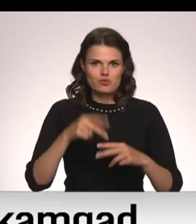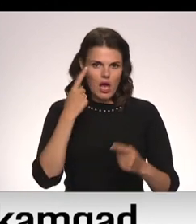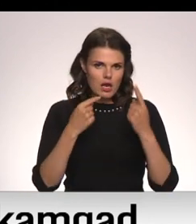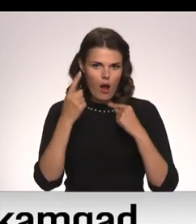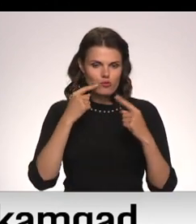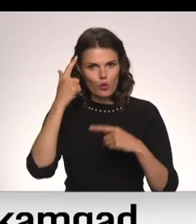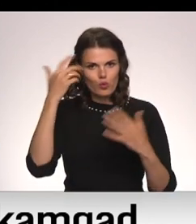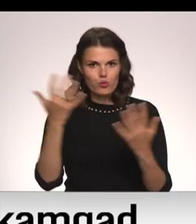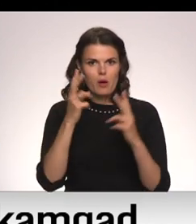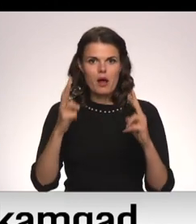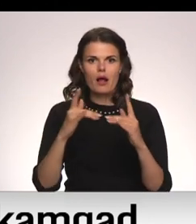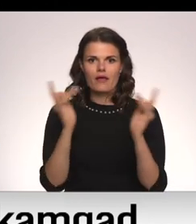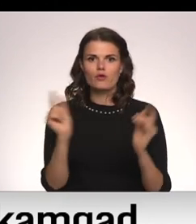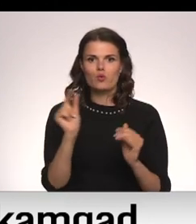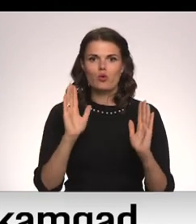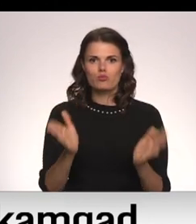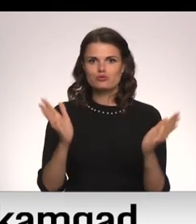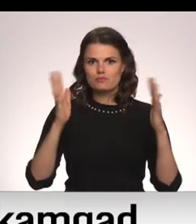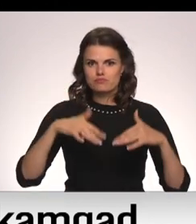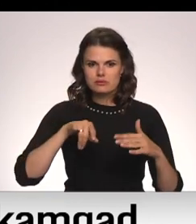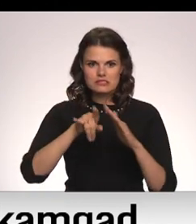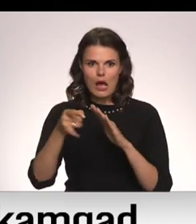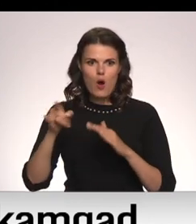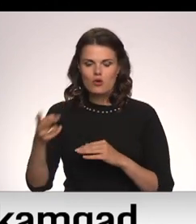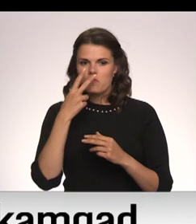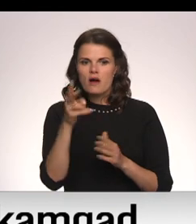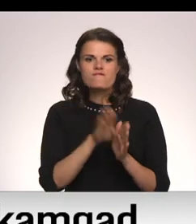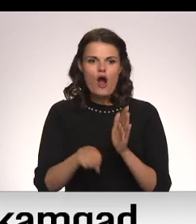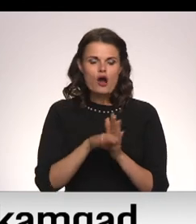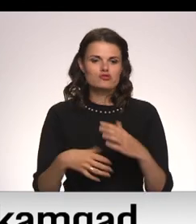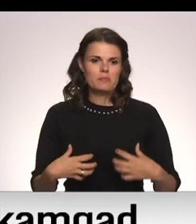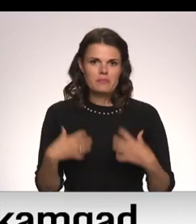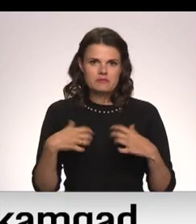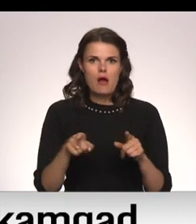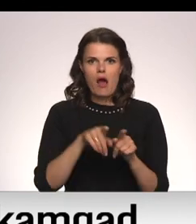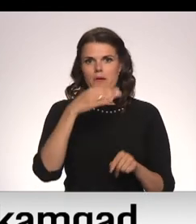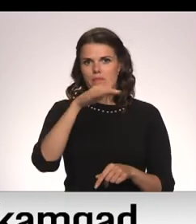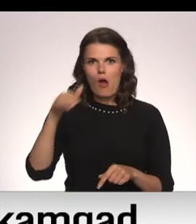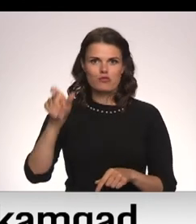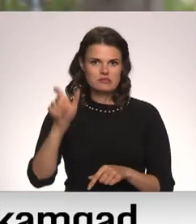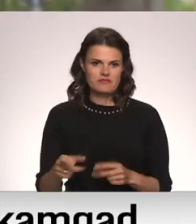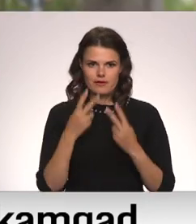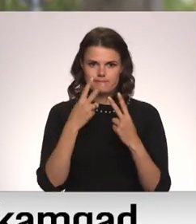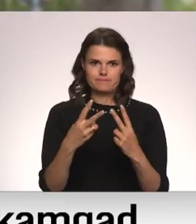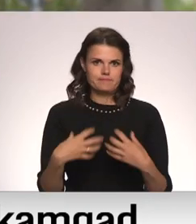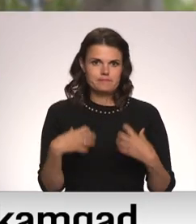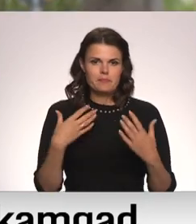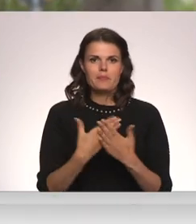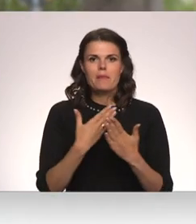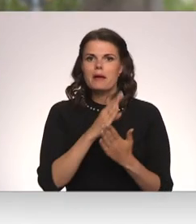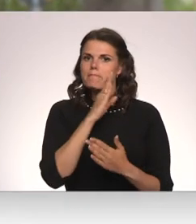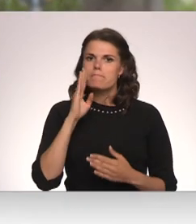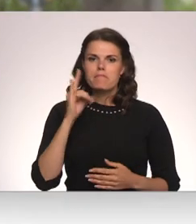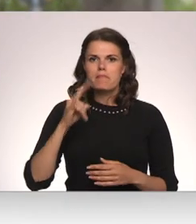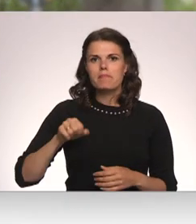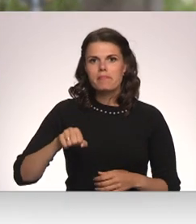raudāt, domājot, ka tilts tūlīt bruks. Tie caurumi ir vienkārši biedējoši pat pieaugušam cilvēkam. Jo, ja māmiņa kāda ies ar